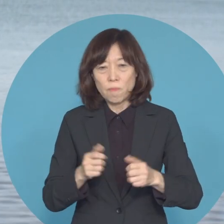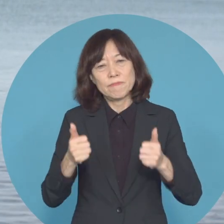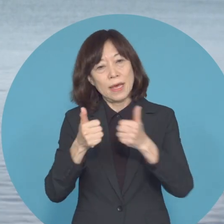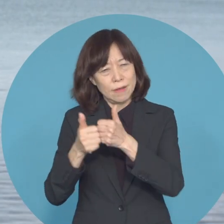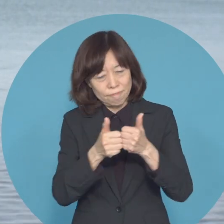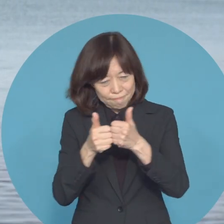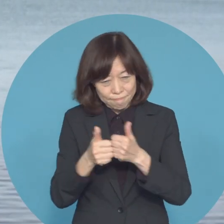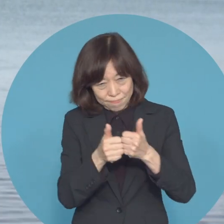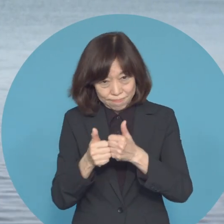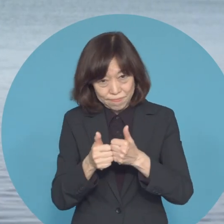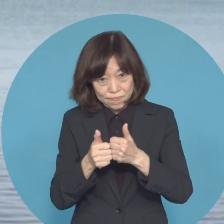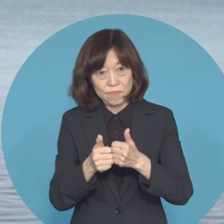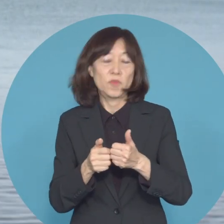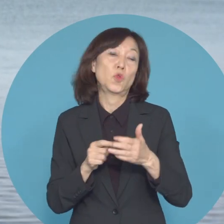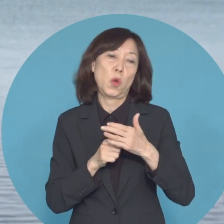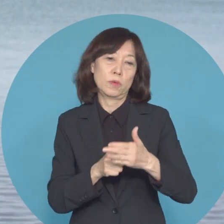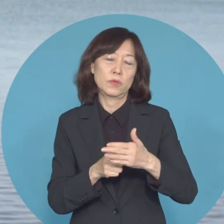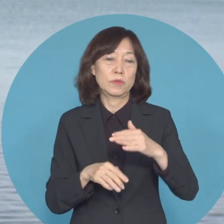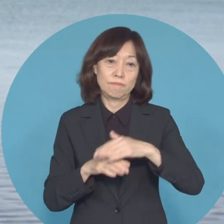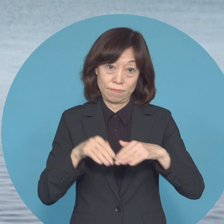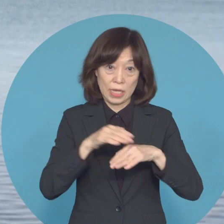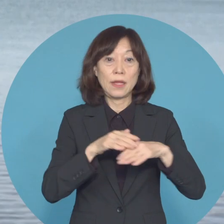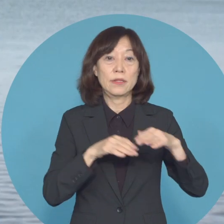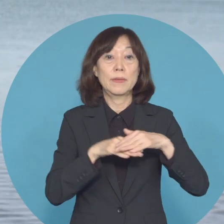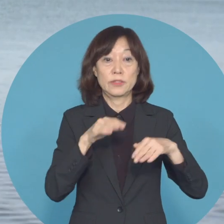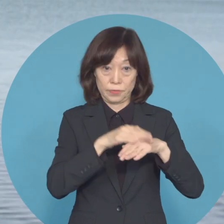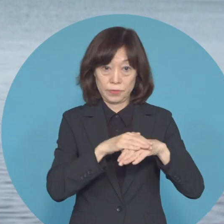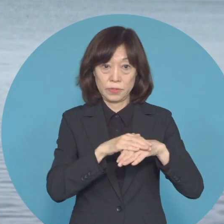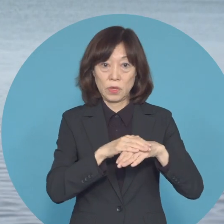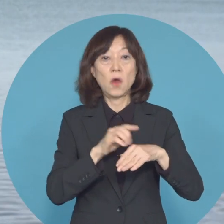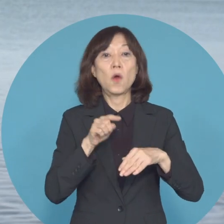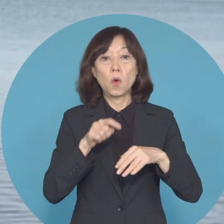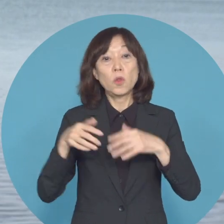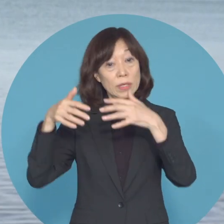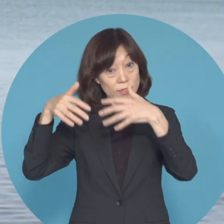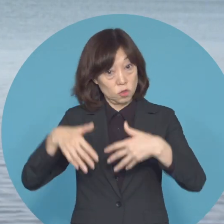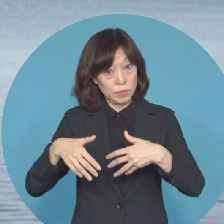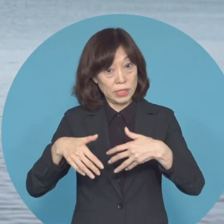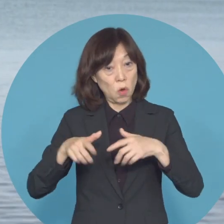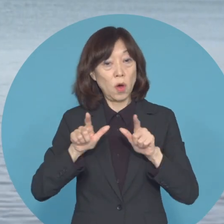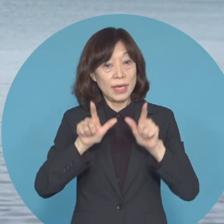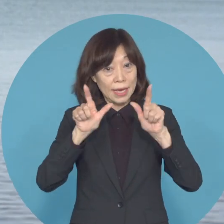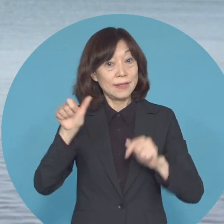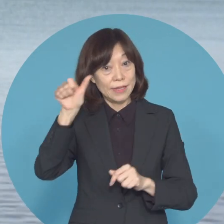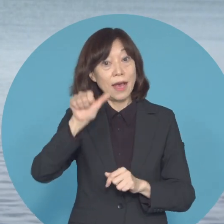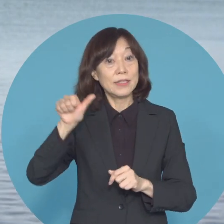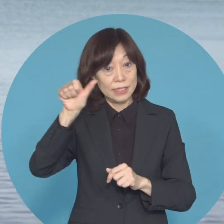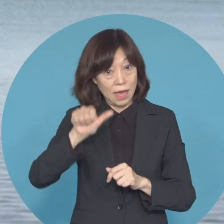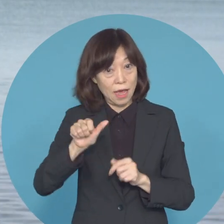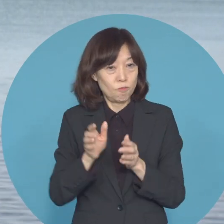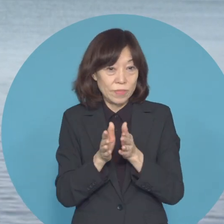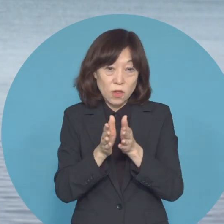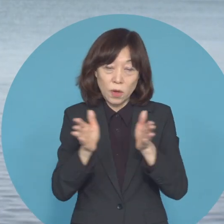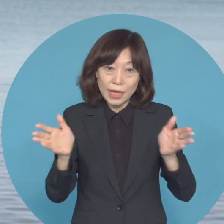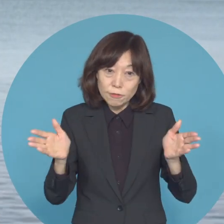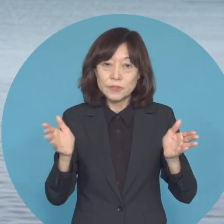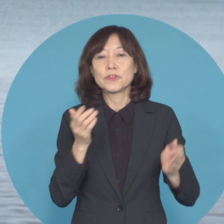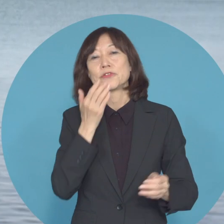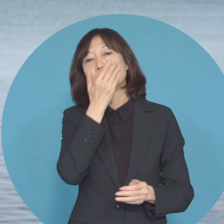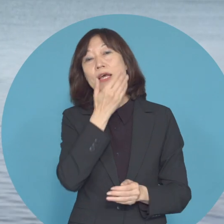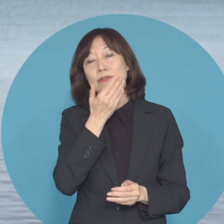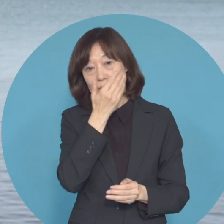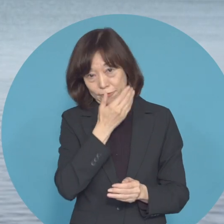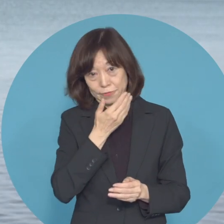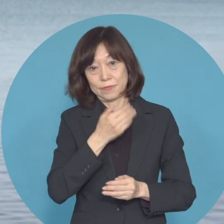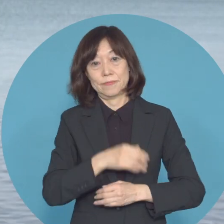した話し合いの努力が重ねられています。この仕組みを東アジアにも広げていくことが大